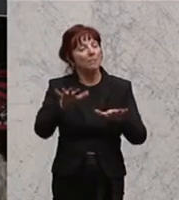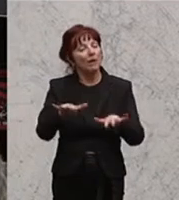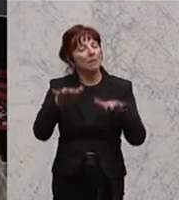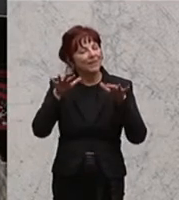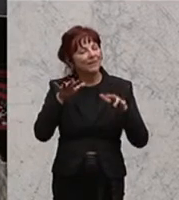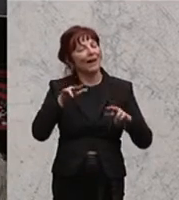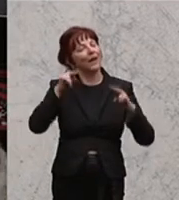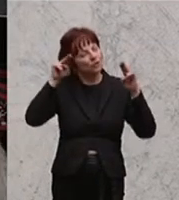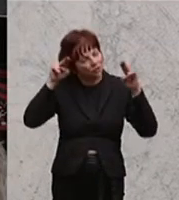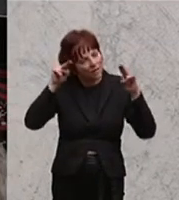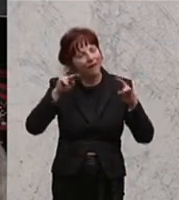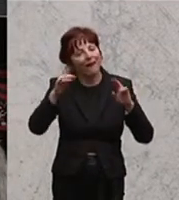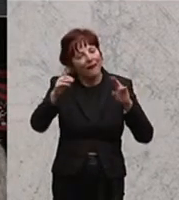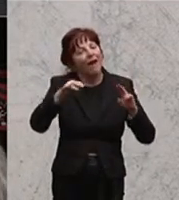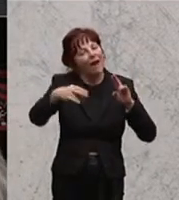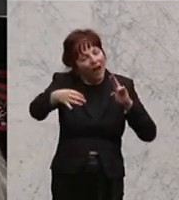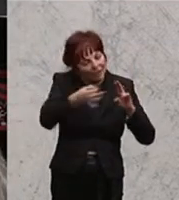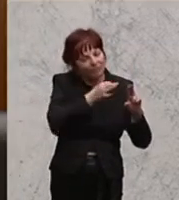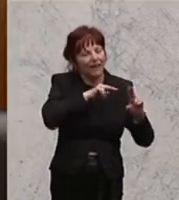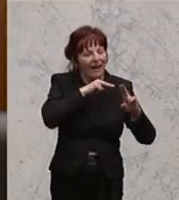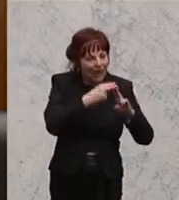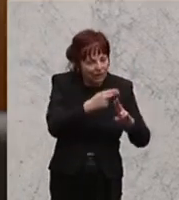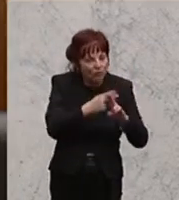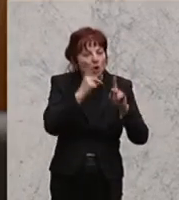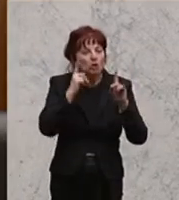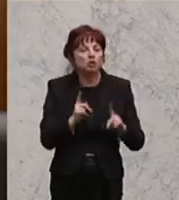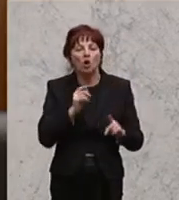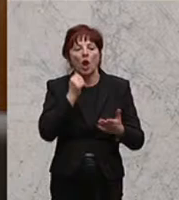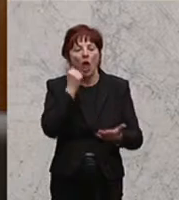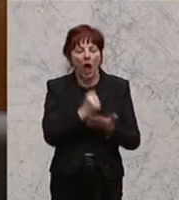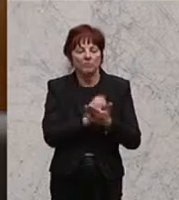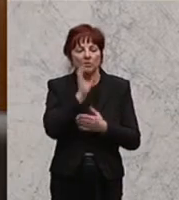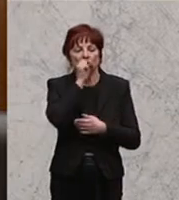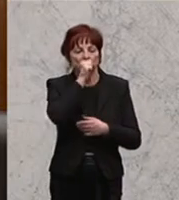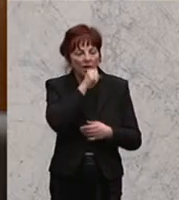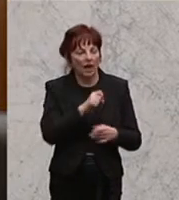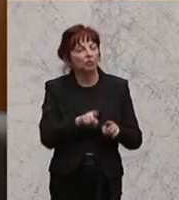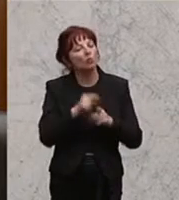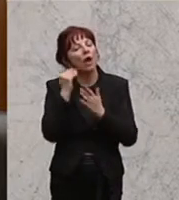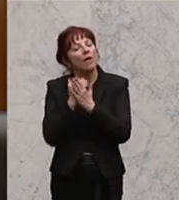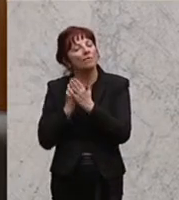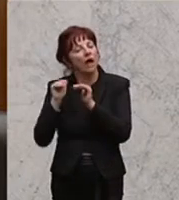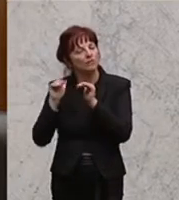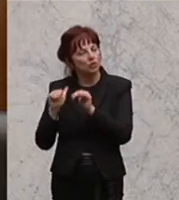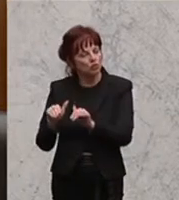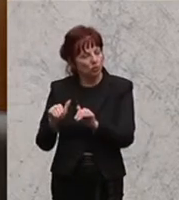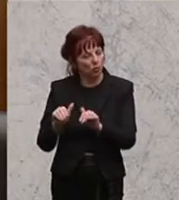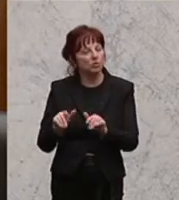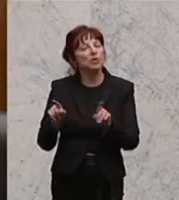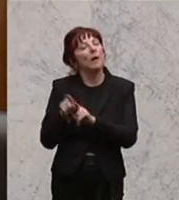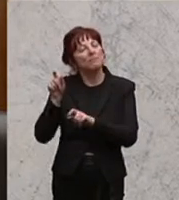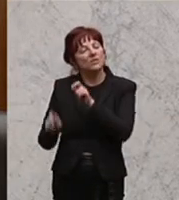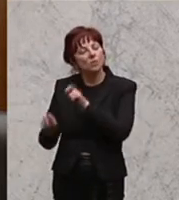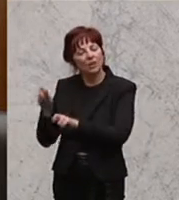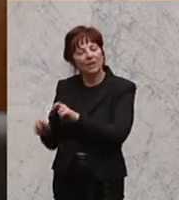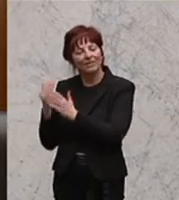gegebenenfalls die verfassungsrechtlichen Verpflichtungen der Amtsverschwiegenheit und des Datenschutzes hinsichtlich schützenswerter personenbezogener Daten einschließlich von Betriebs-